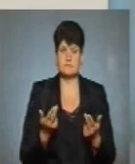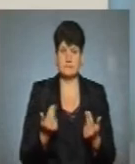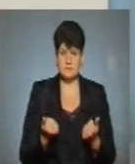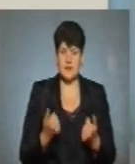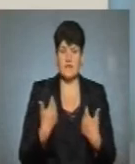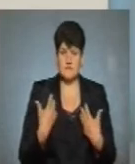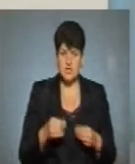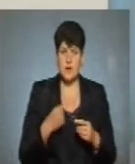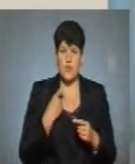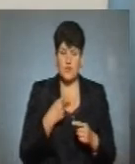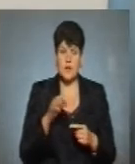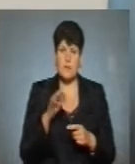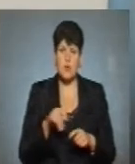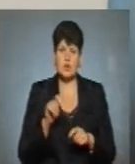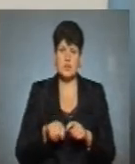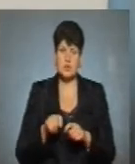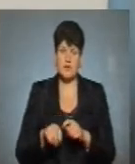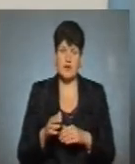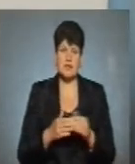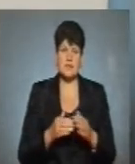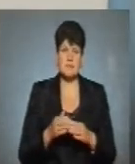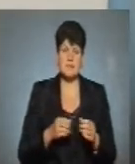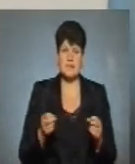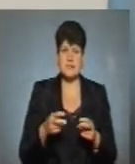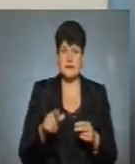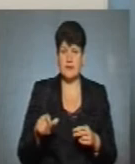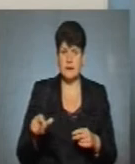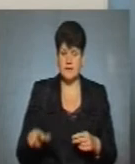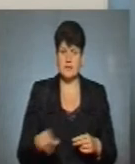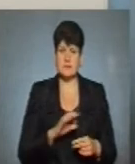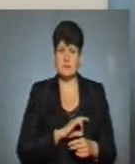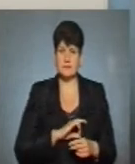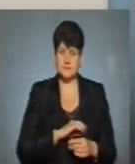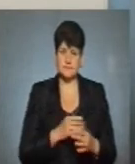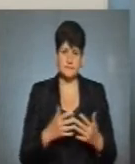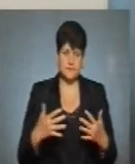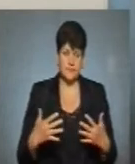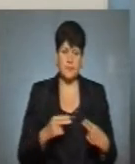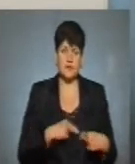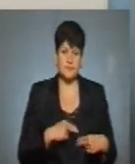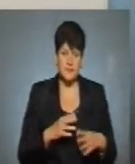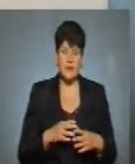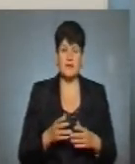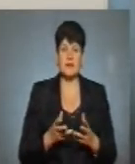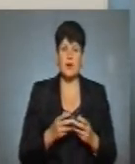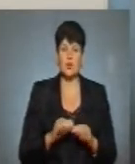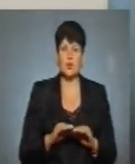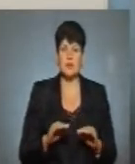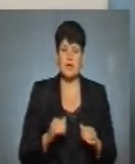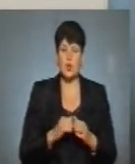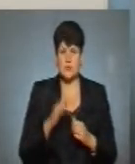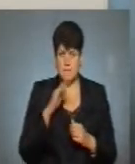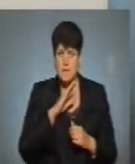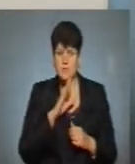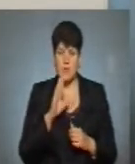говорила про тестування фахівців, працівників дошкільних установ. На рахунок дітей кожен батько,